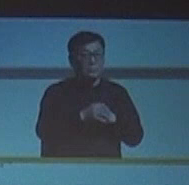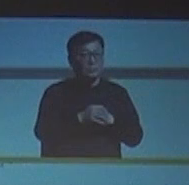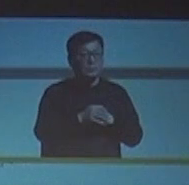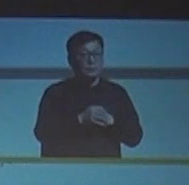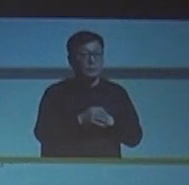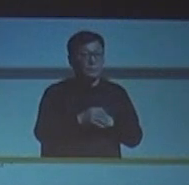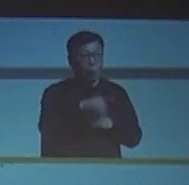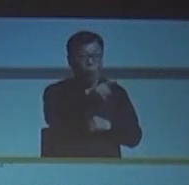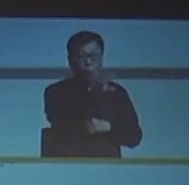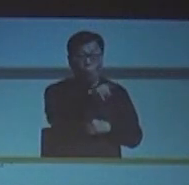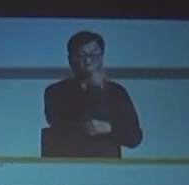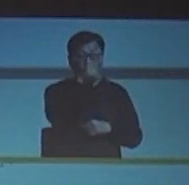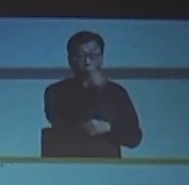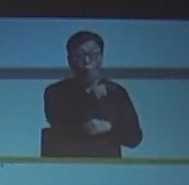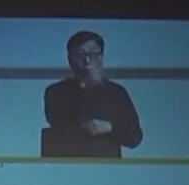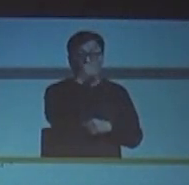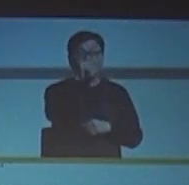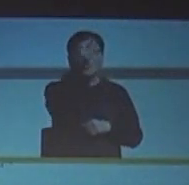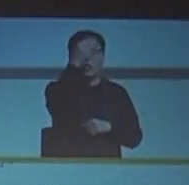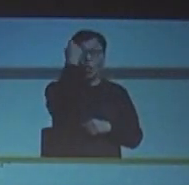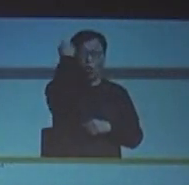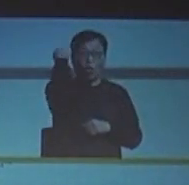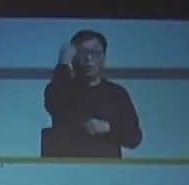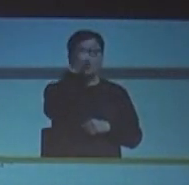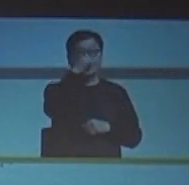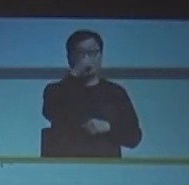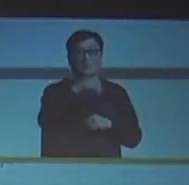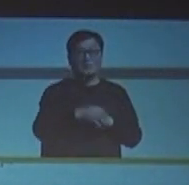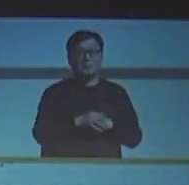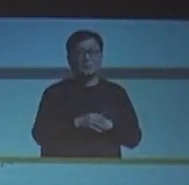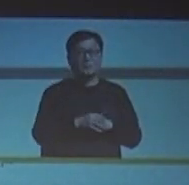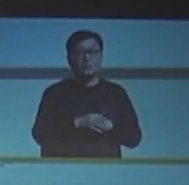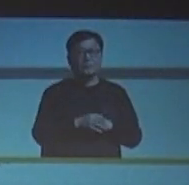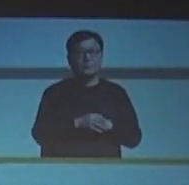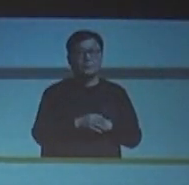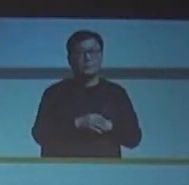아, 저기 뒤에 멘티 쪽에. 네, 네, 네, 감사합니다. 네.